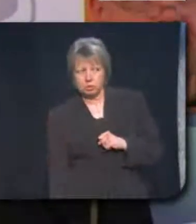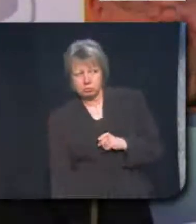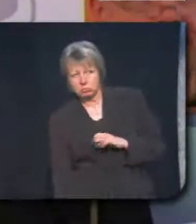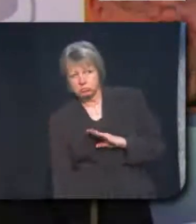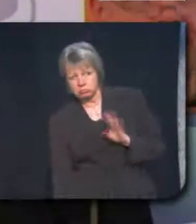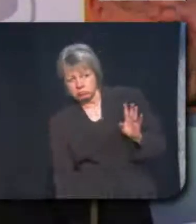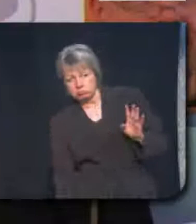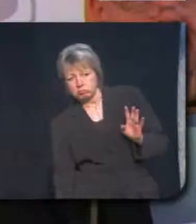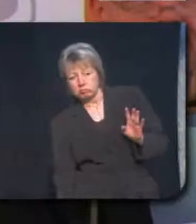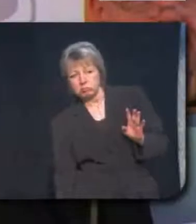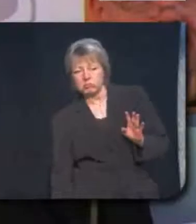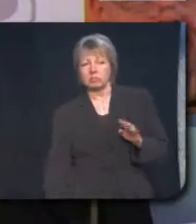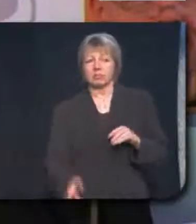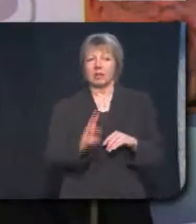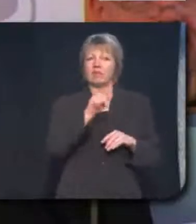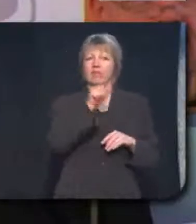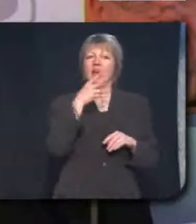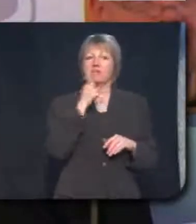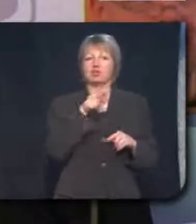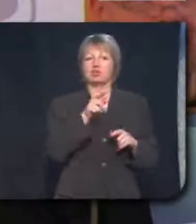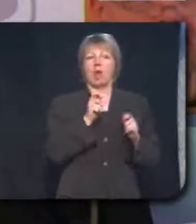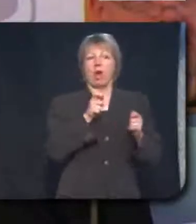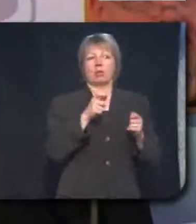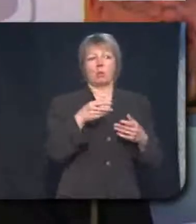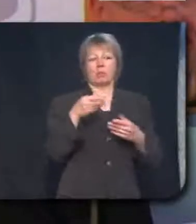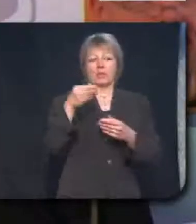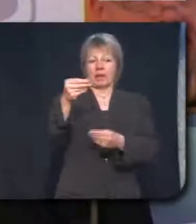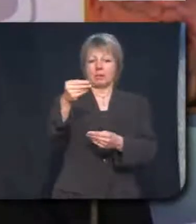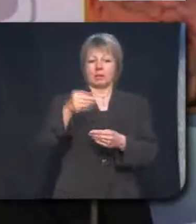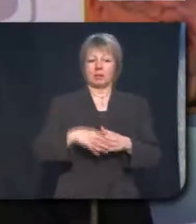gut möchte den Antrag jemand übernehmen